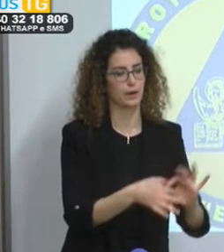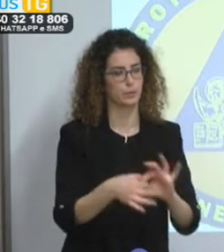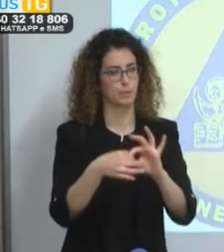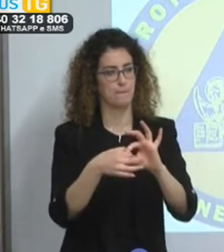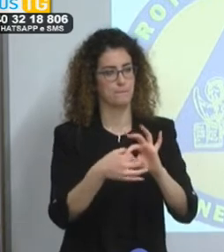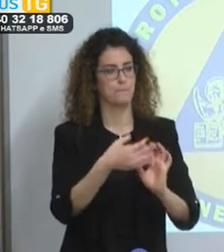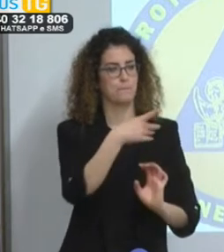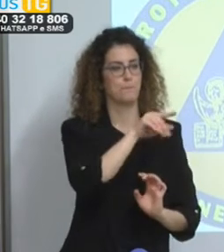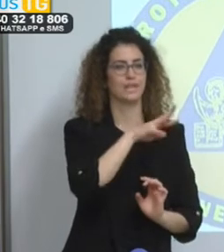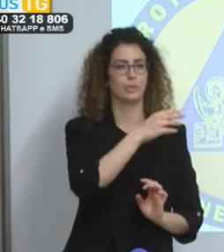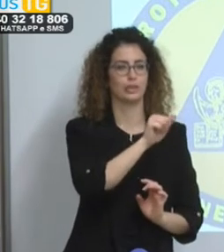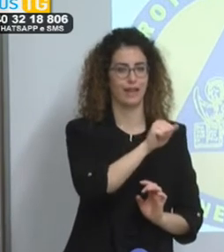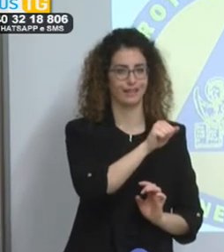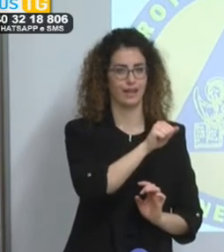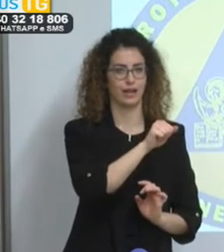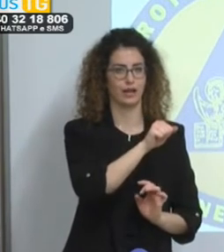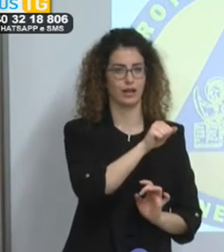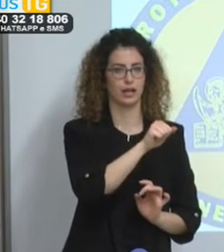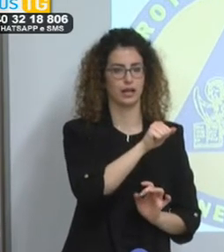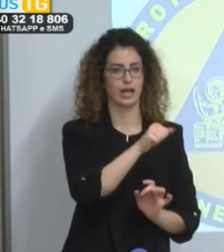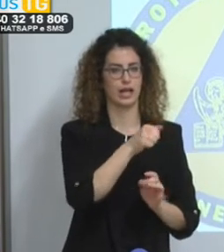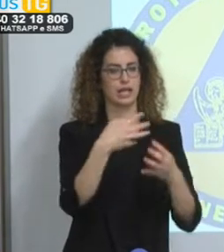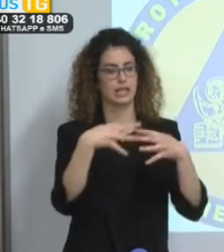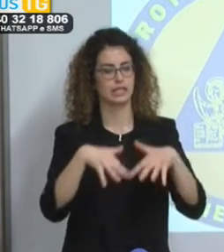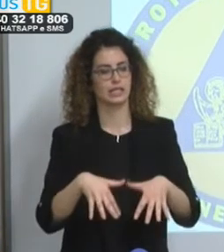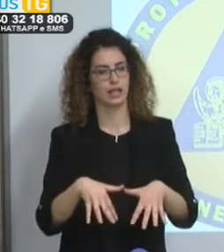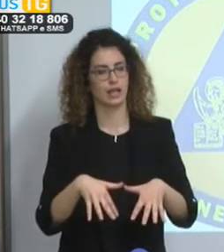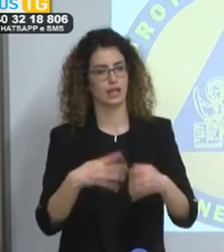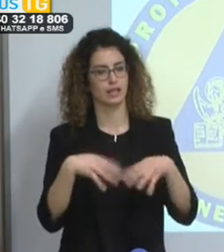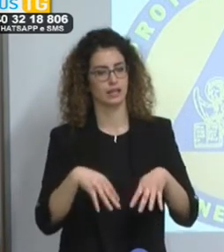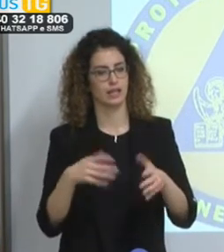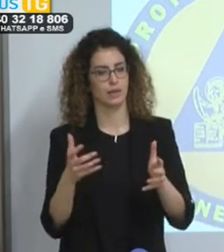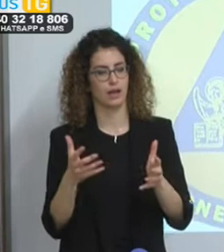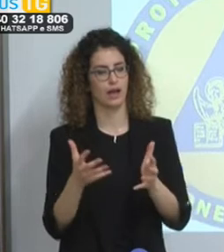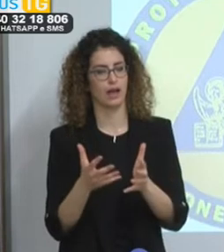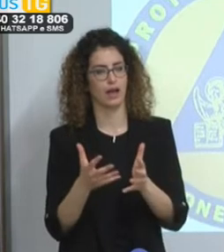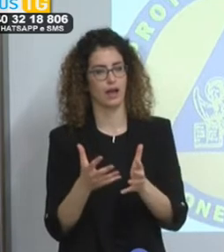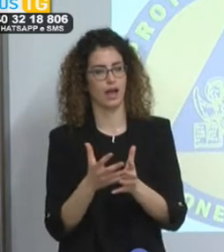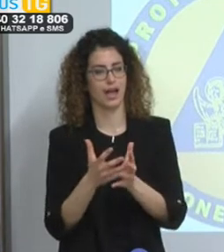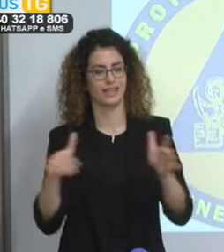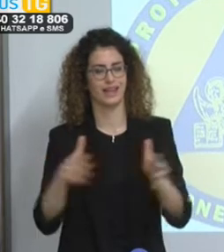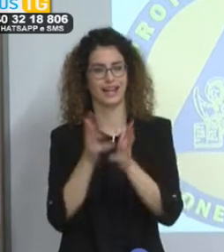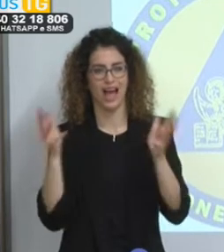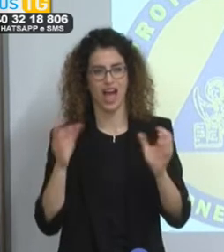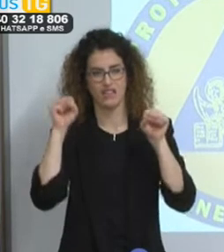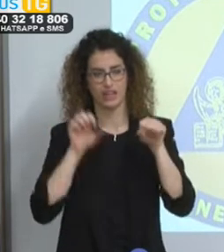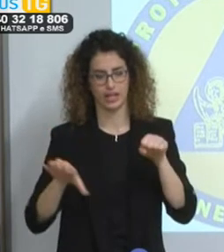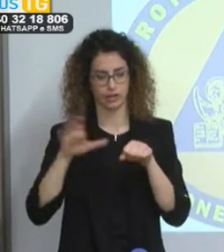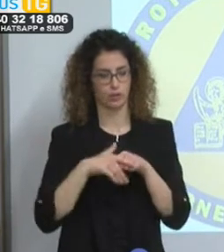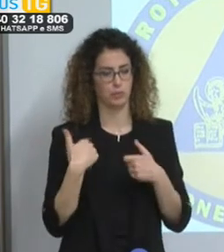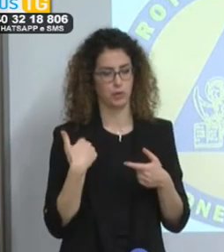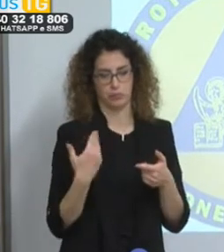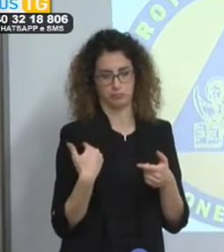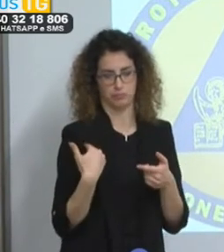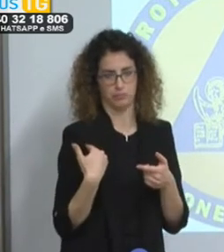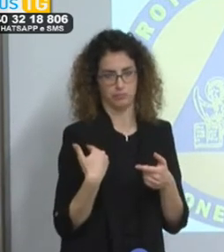Pedemontana e il sistema come dire, delle grandi infrastrutture venete, delle statali. Ecco, proprio in questi giorni un